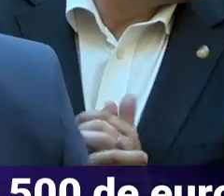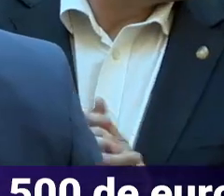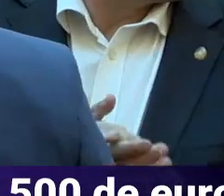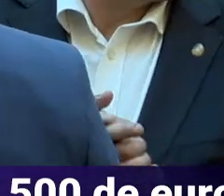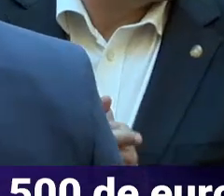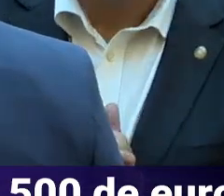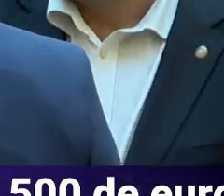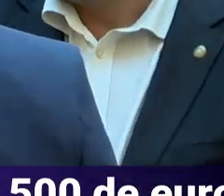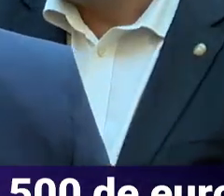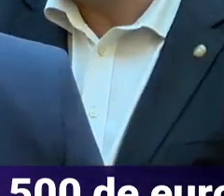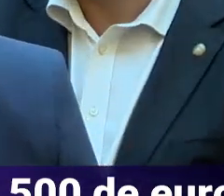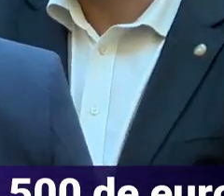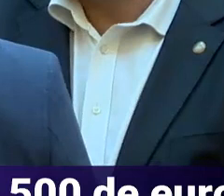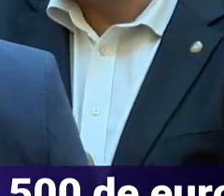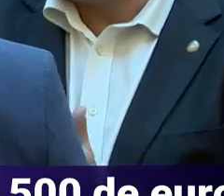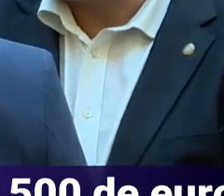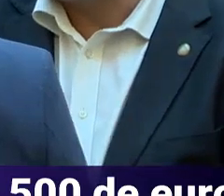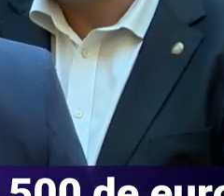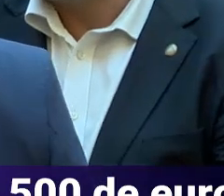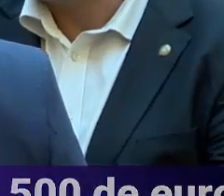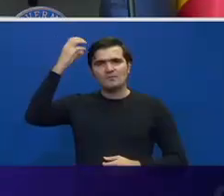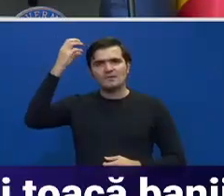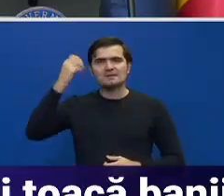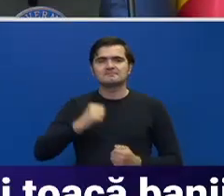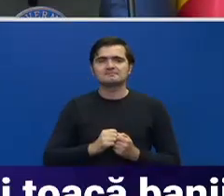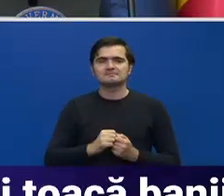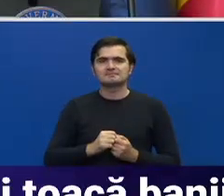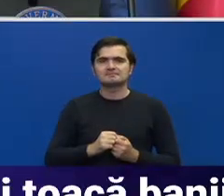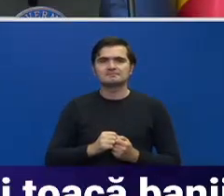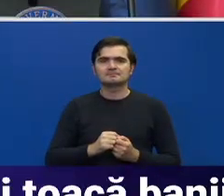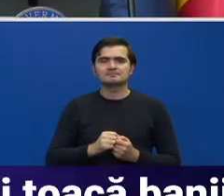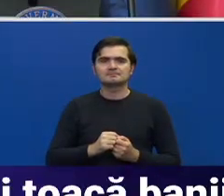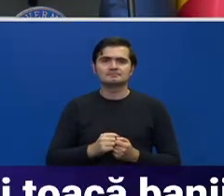La guvern, vestea i-a surprins pe unii și i-a amuzat pe alții. Vă las